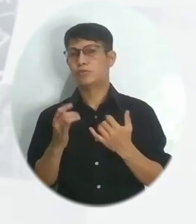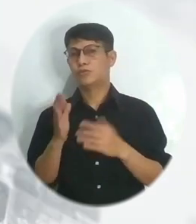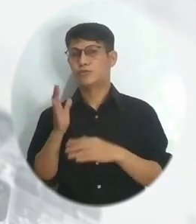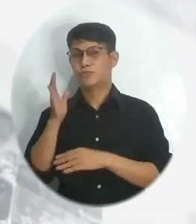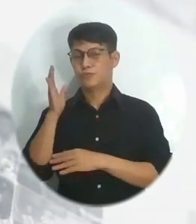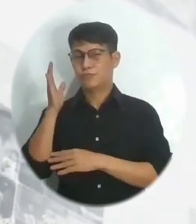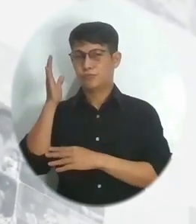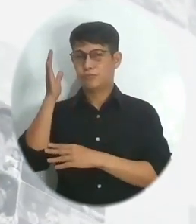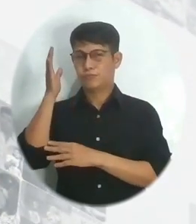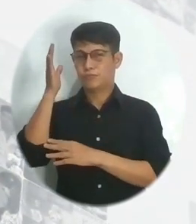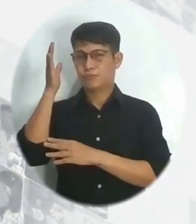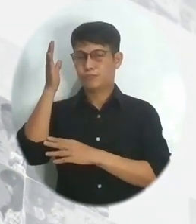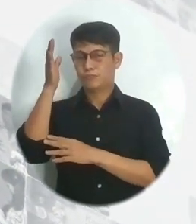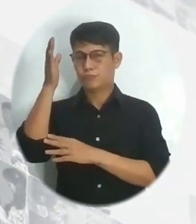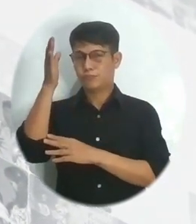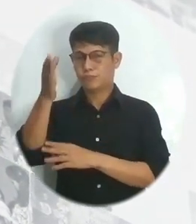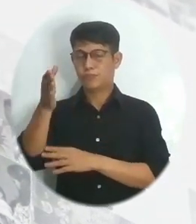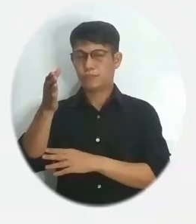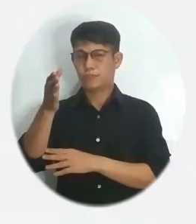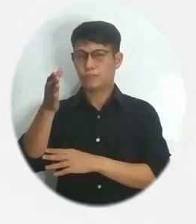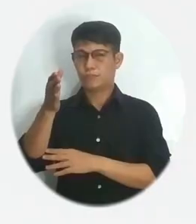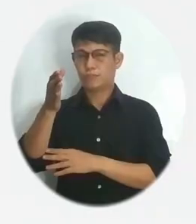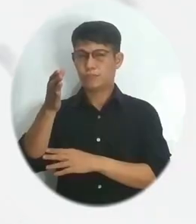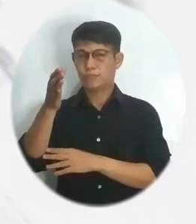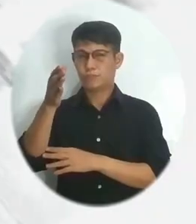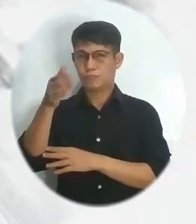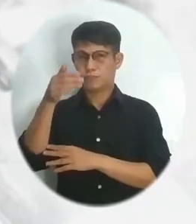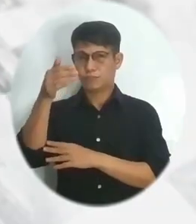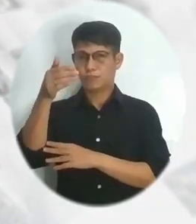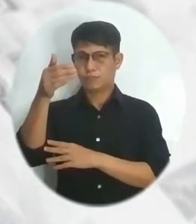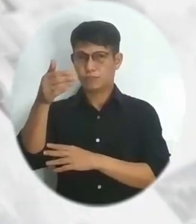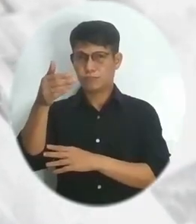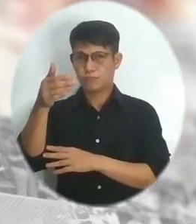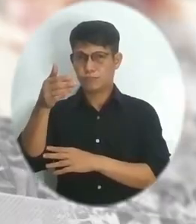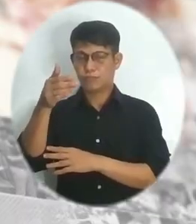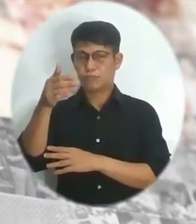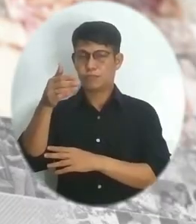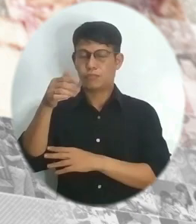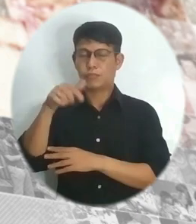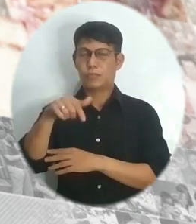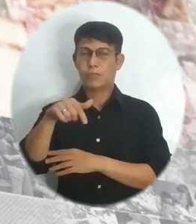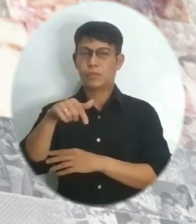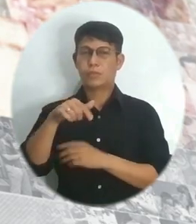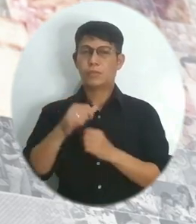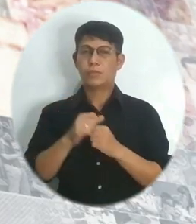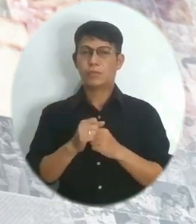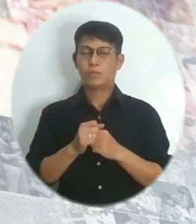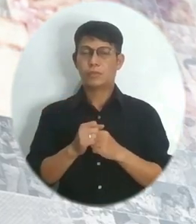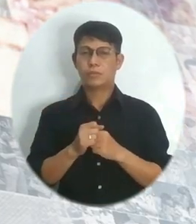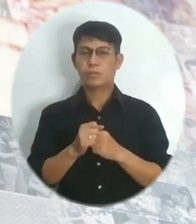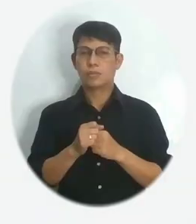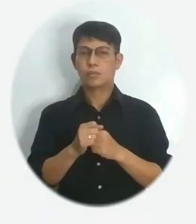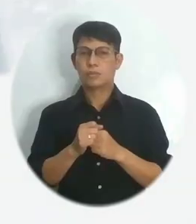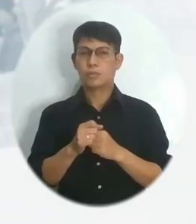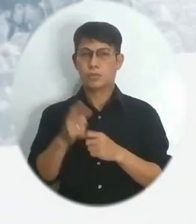Ngayon sa pagharap natin sa mga hakbang na papunta sa susunod na 45 taon na,